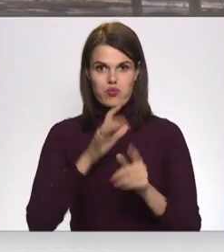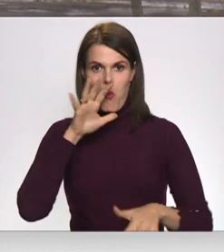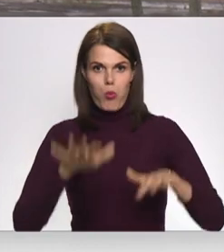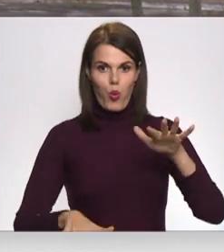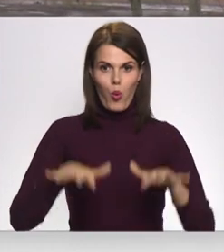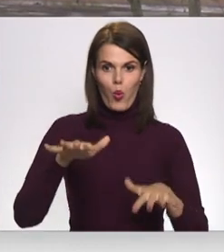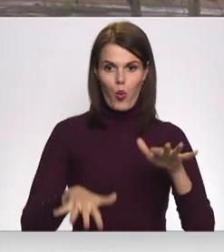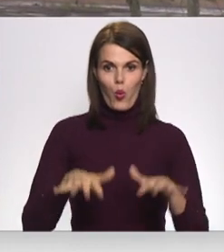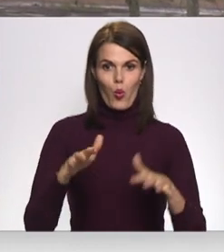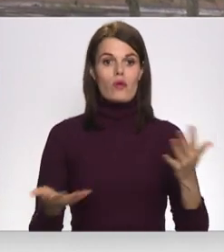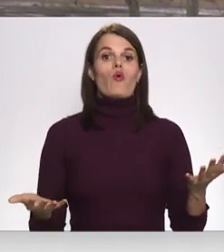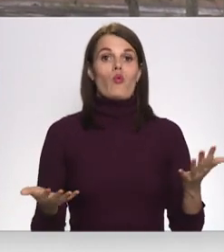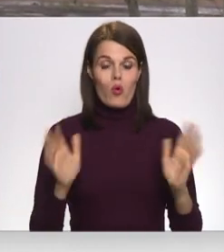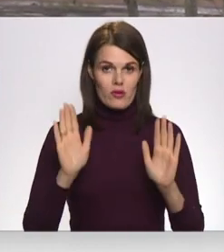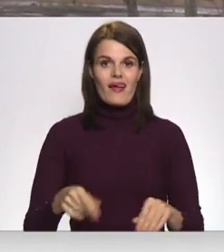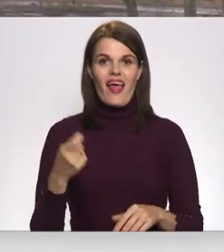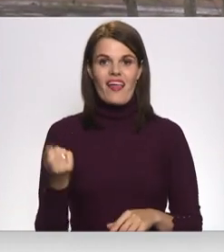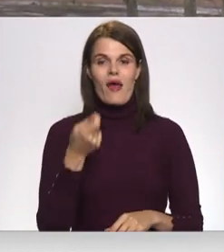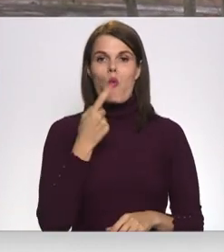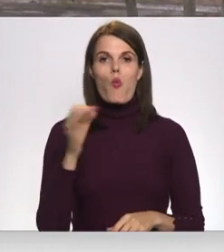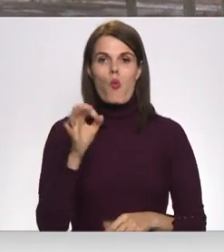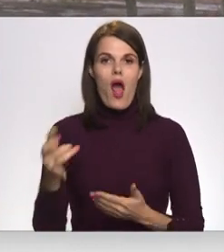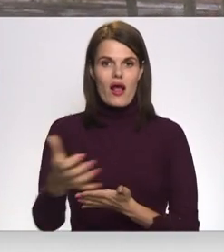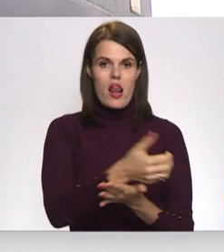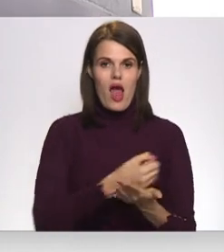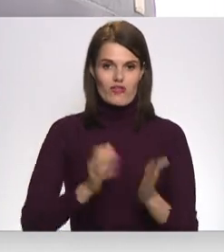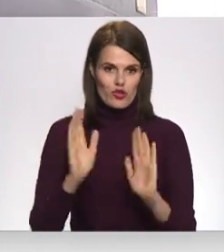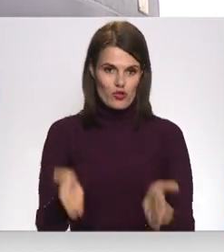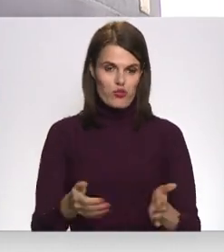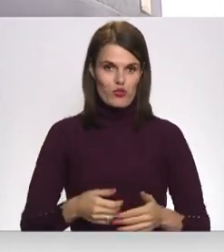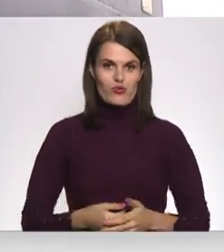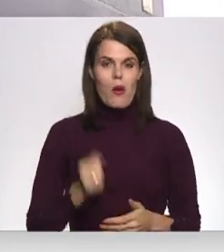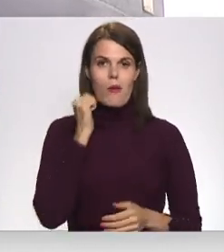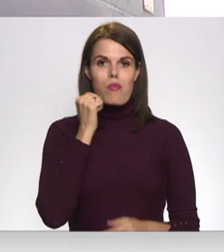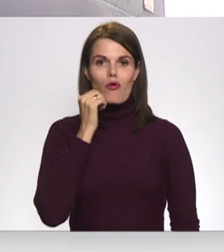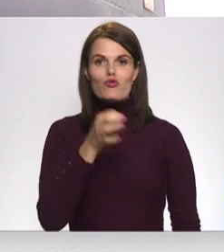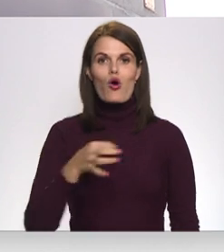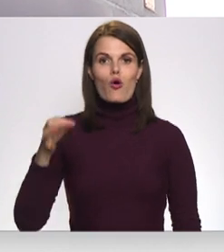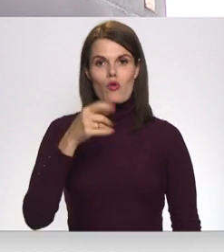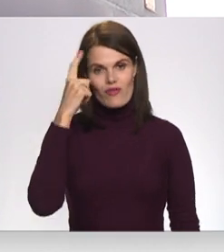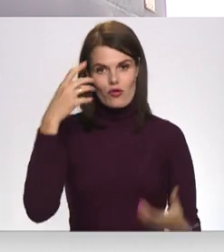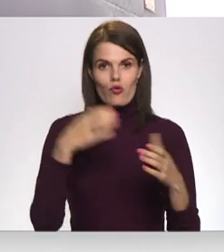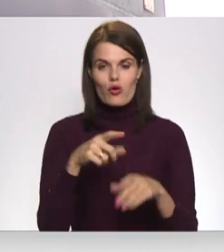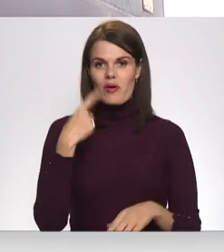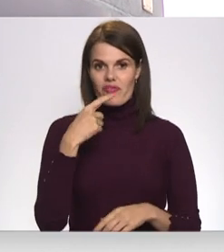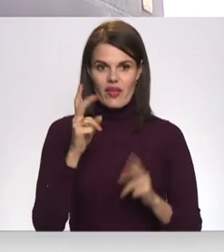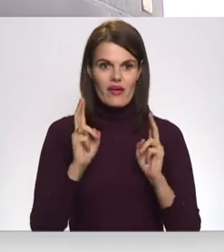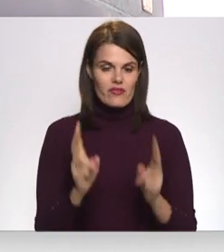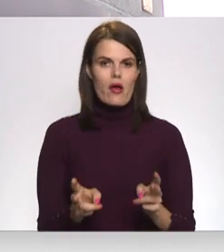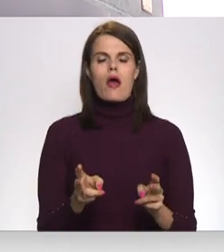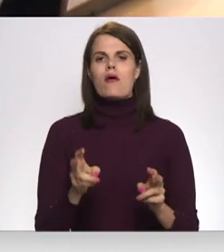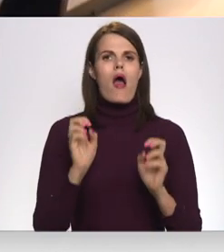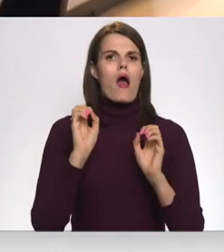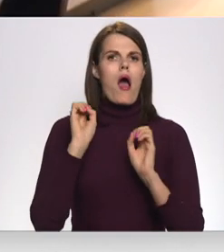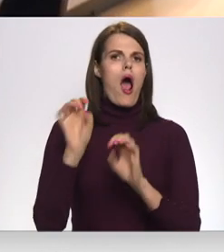arī būs purvas, lasīsim dzērvenes. Balota bujuma kļukusi brāci. Bauskas novada domē skaidro, ka nesot jau tā, ka nekas nav